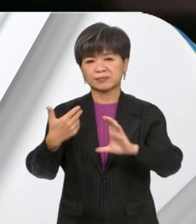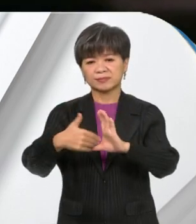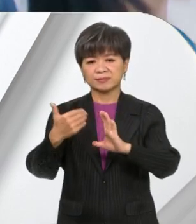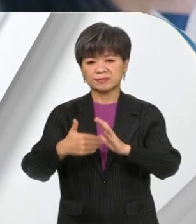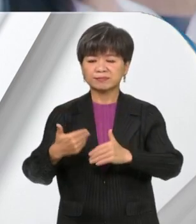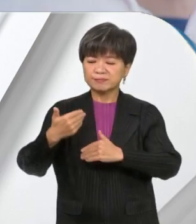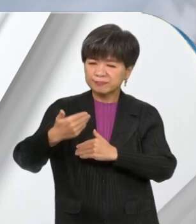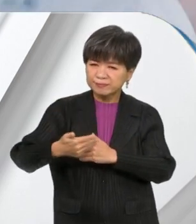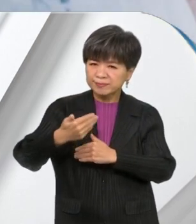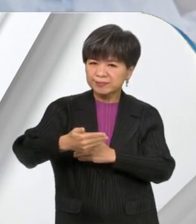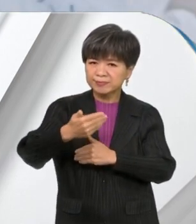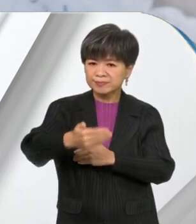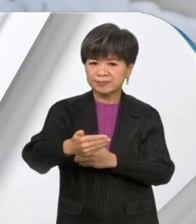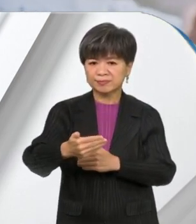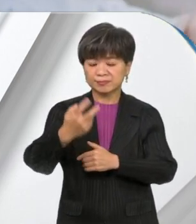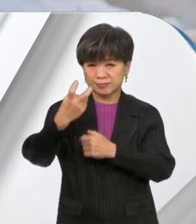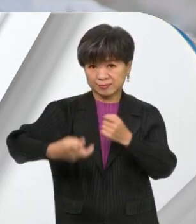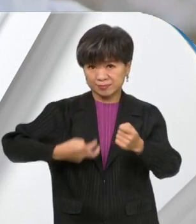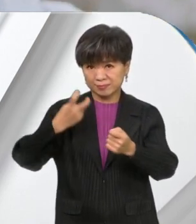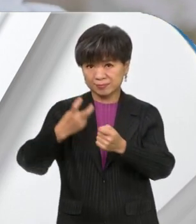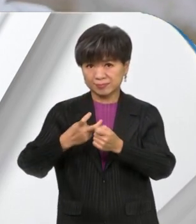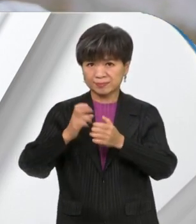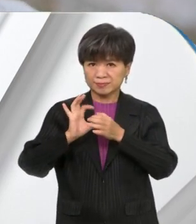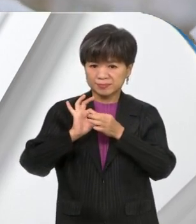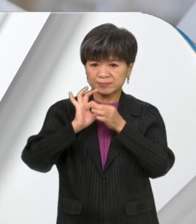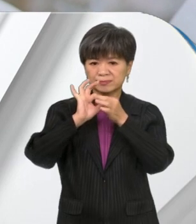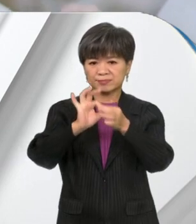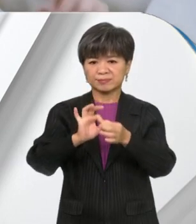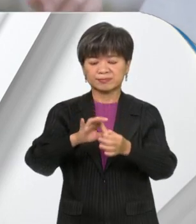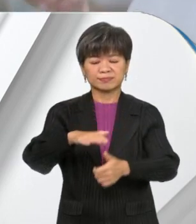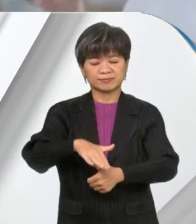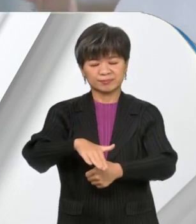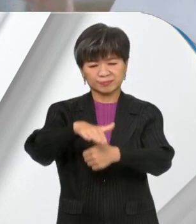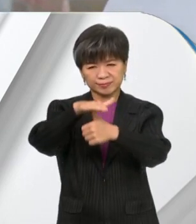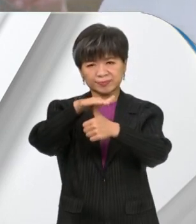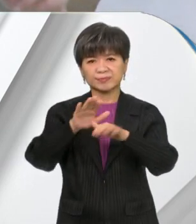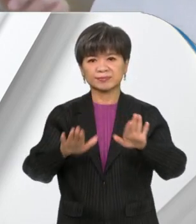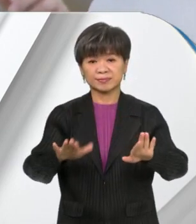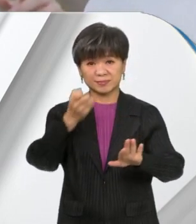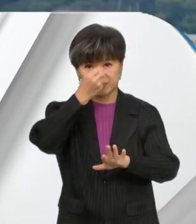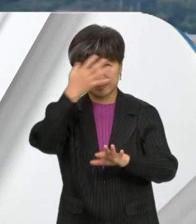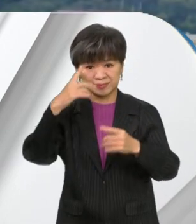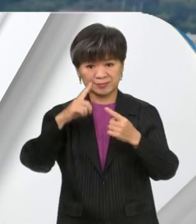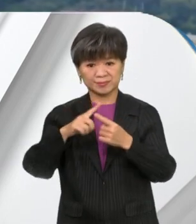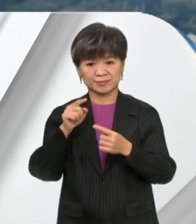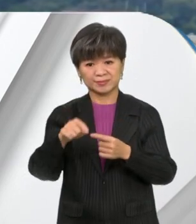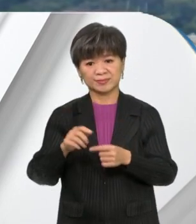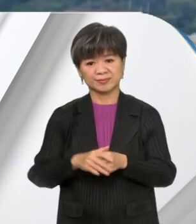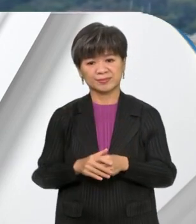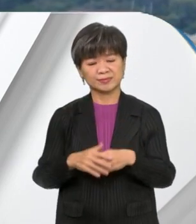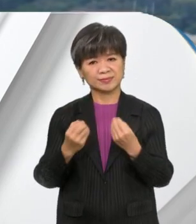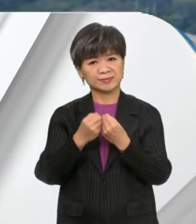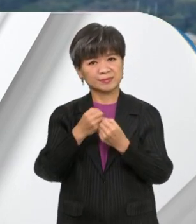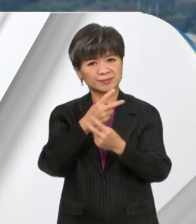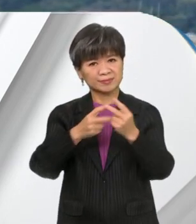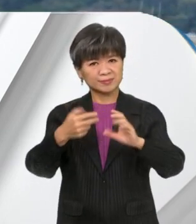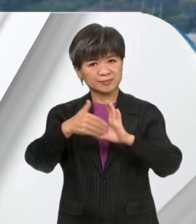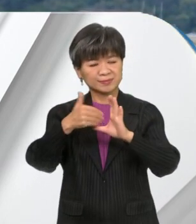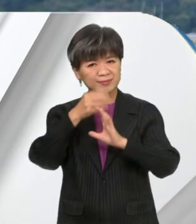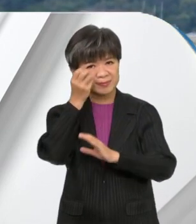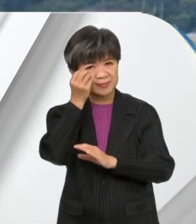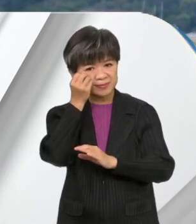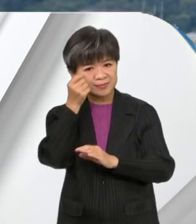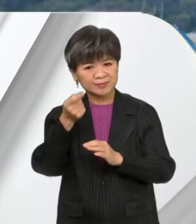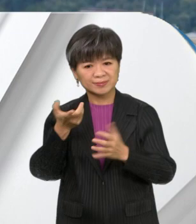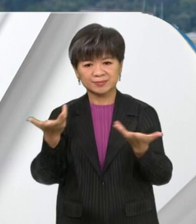破一旧只，当年十年一段时间更新中，现在后生人又系容易来看客家电视台。